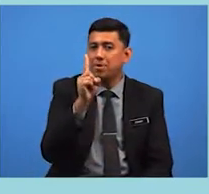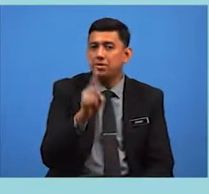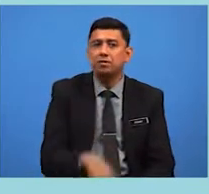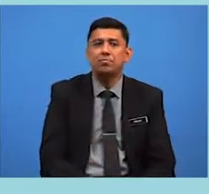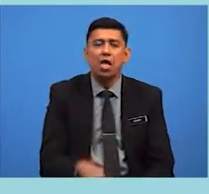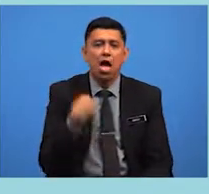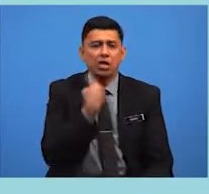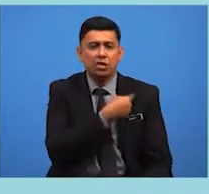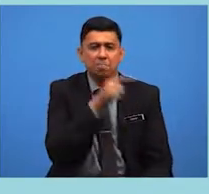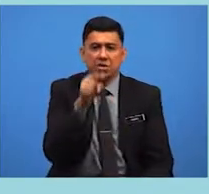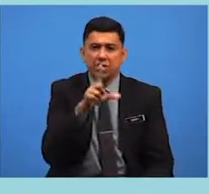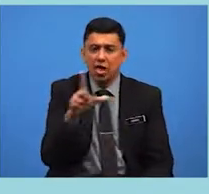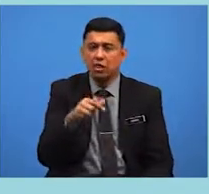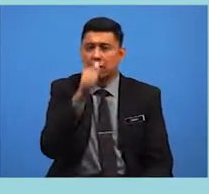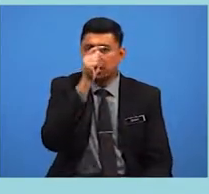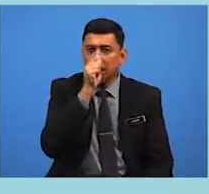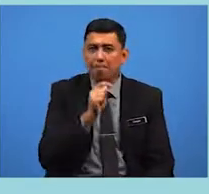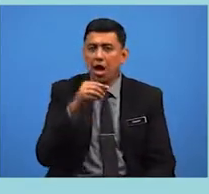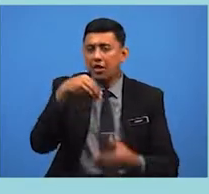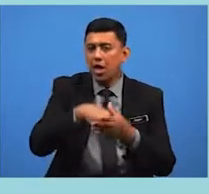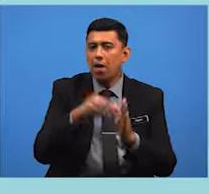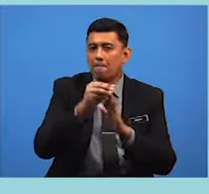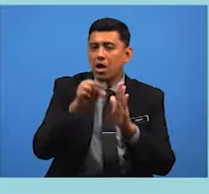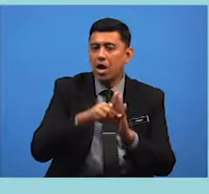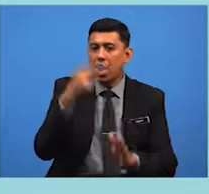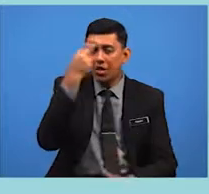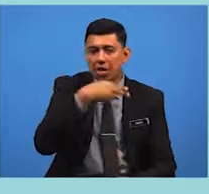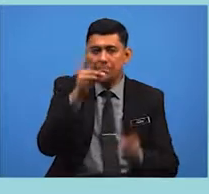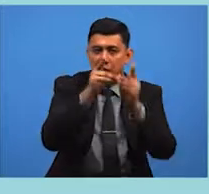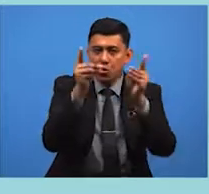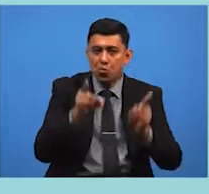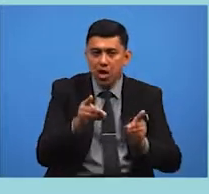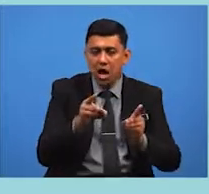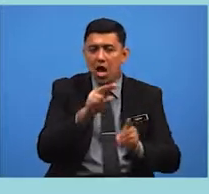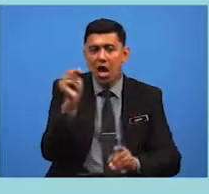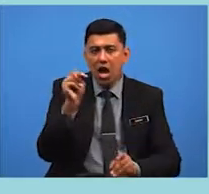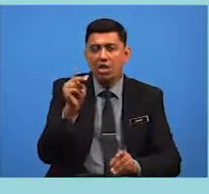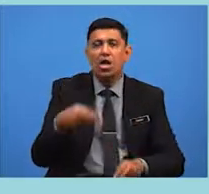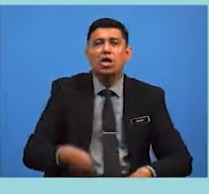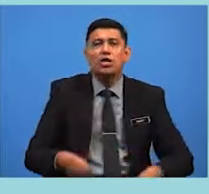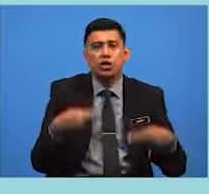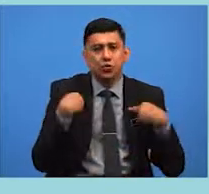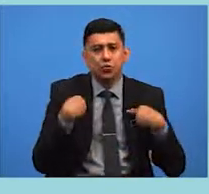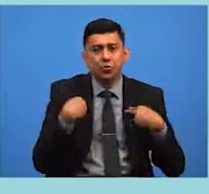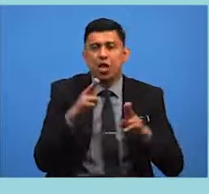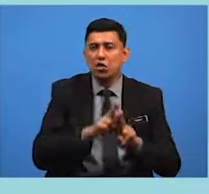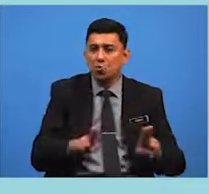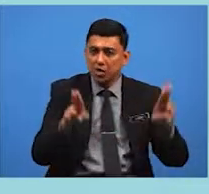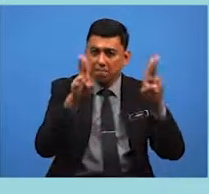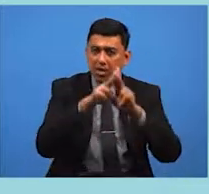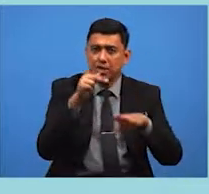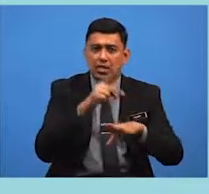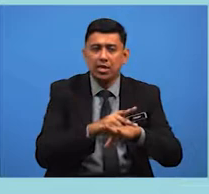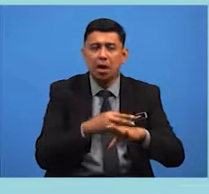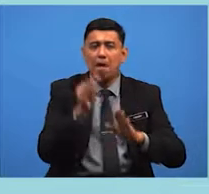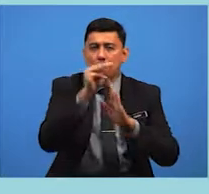ialah kita mestilah tabah dalam menghadapi dugaan hidup, terutamanya ketika menghadapi